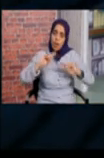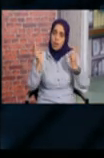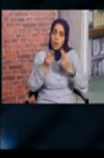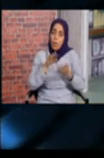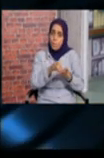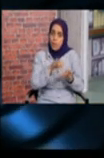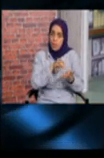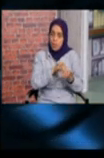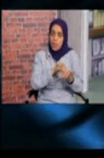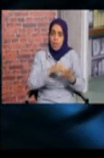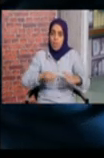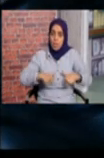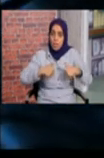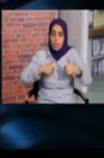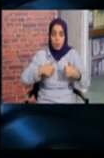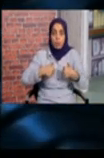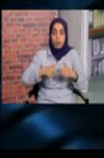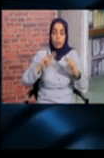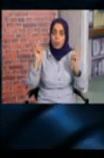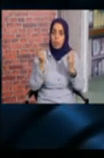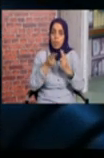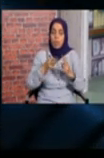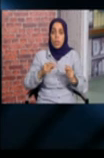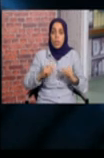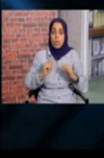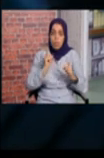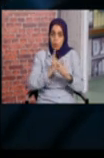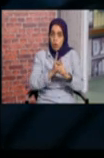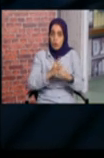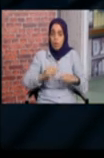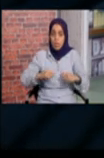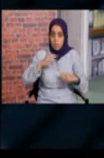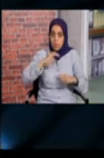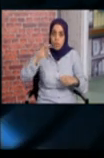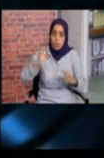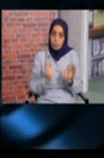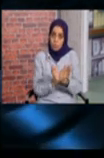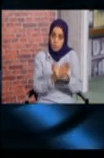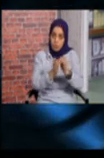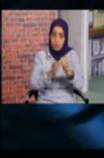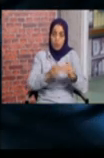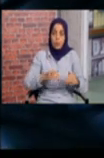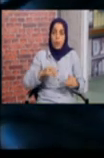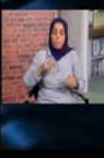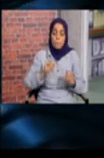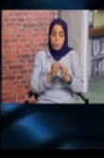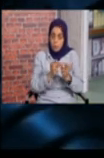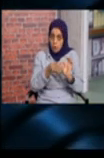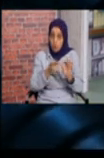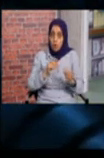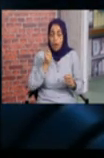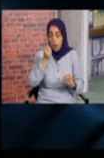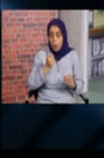ومن هنا كان في اتجاه دولي لمواجهه هذا المرض. الحقيقه السيد الرئيس كلف صندوق تحيا مصر برصد 1 مليار جنيه